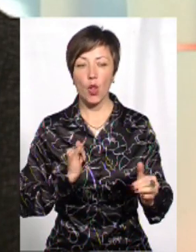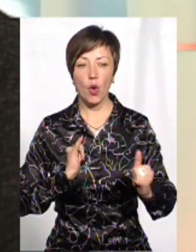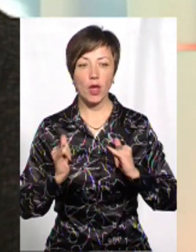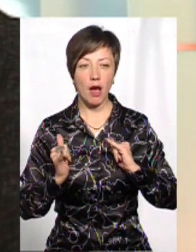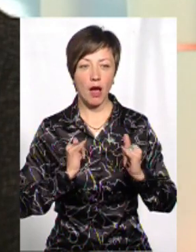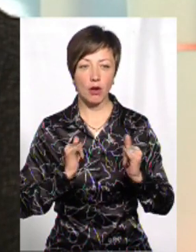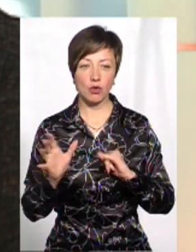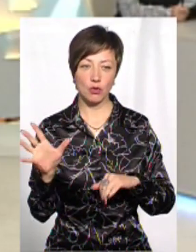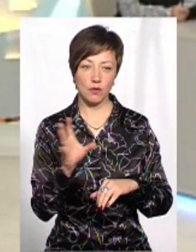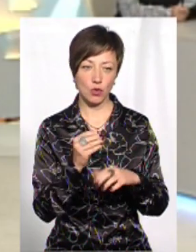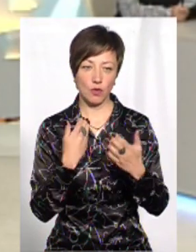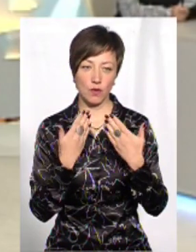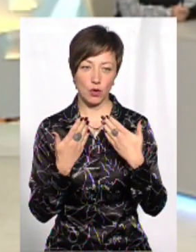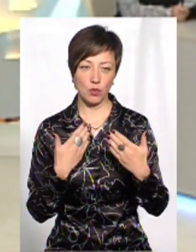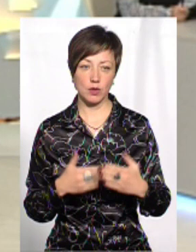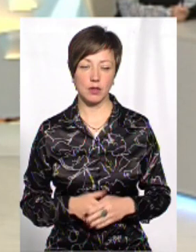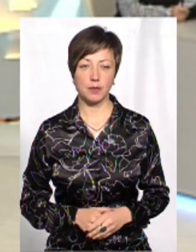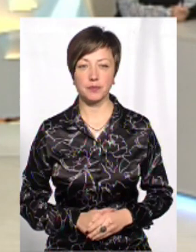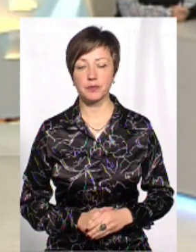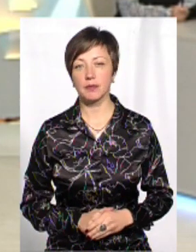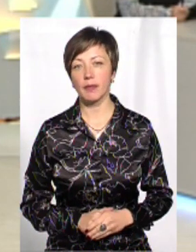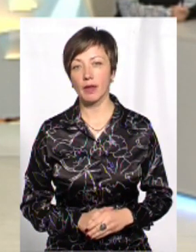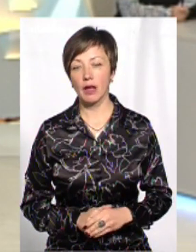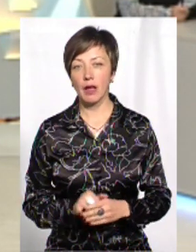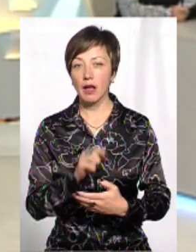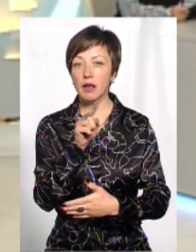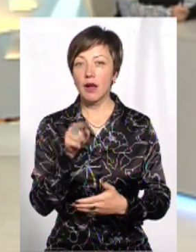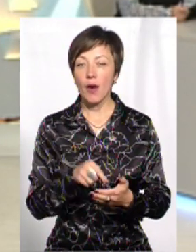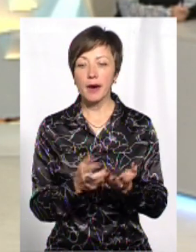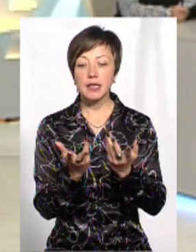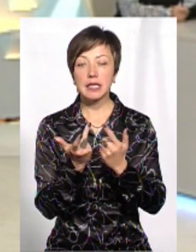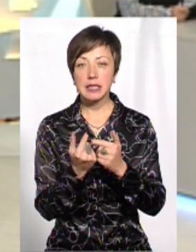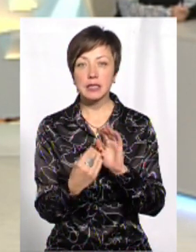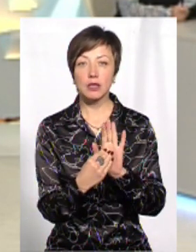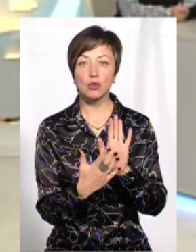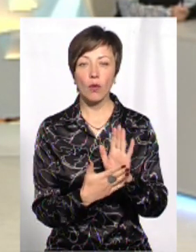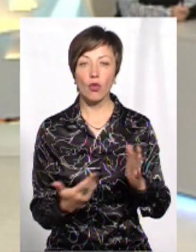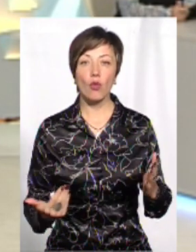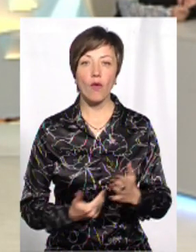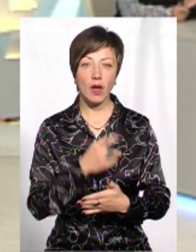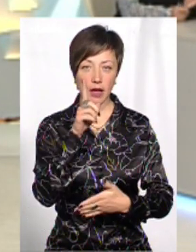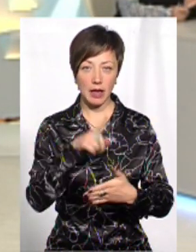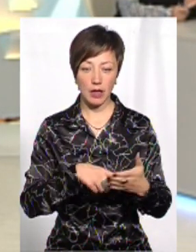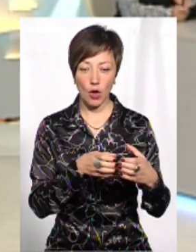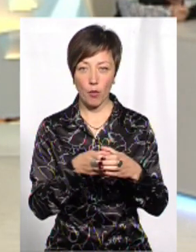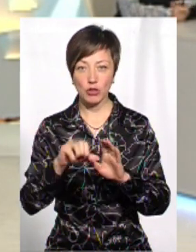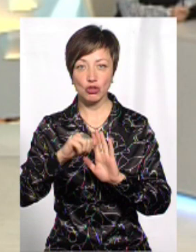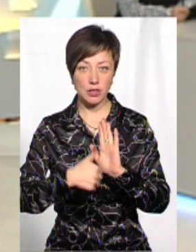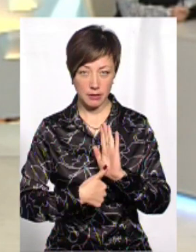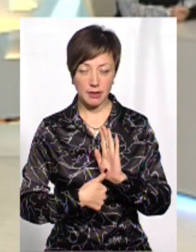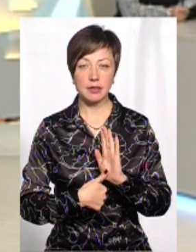лояльно до всього вони відносяться. Ота кількість зареєстрованих нових релігійних громад, 16, ви